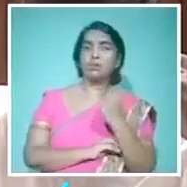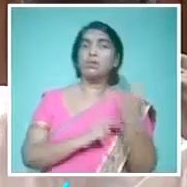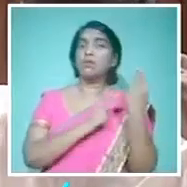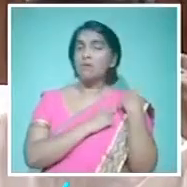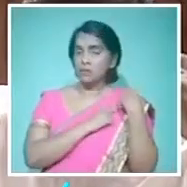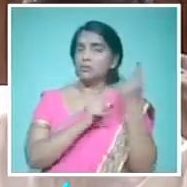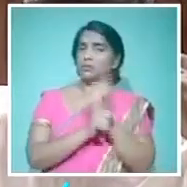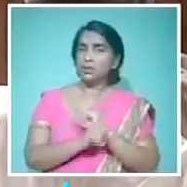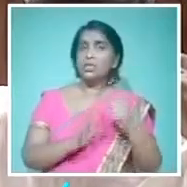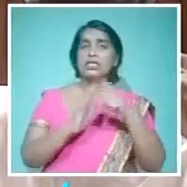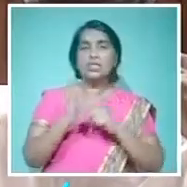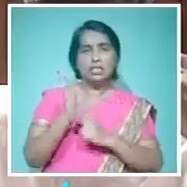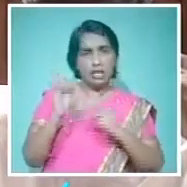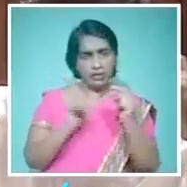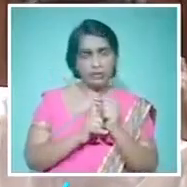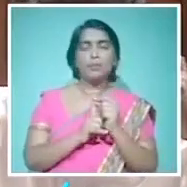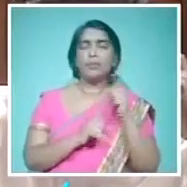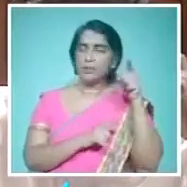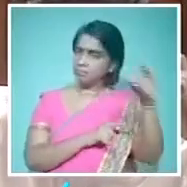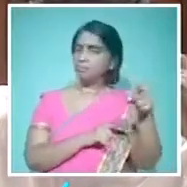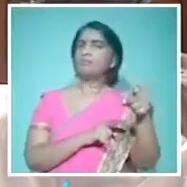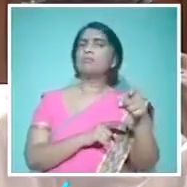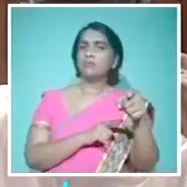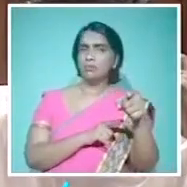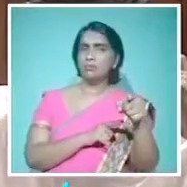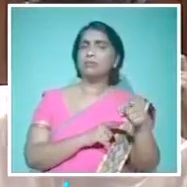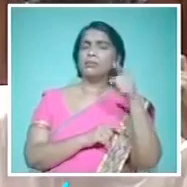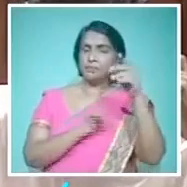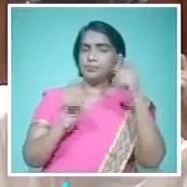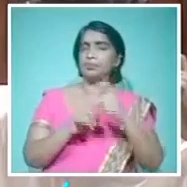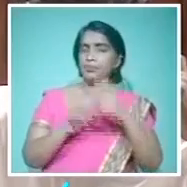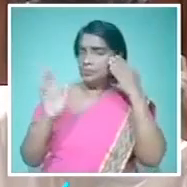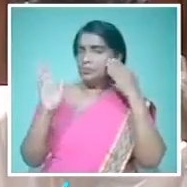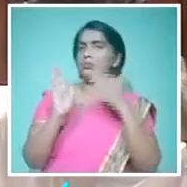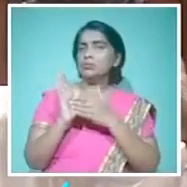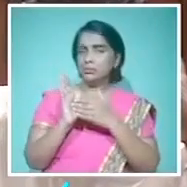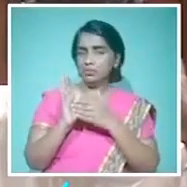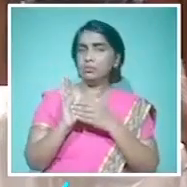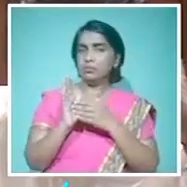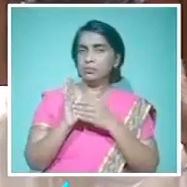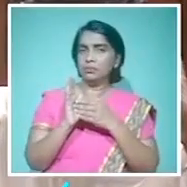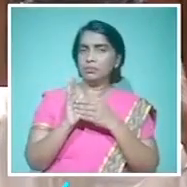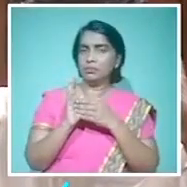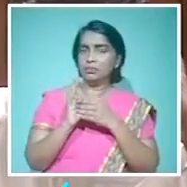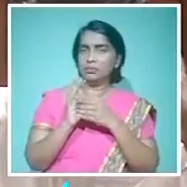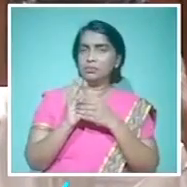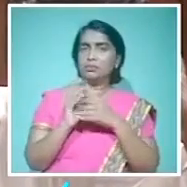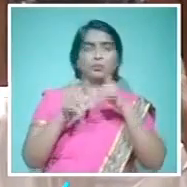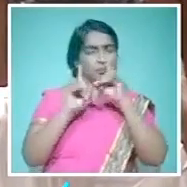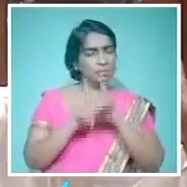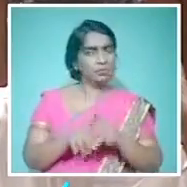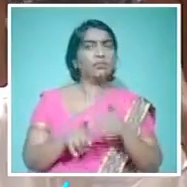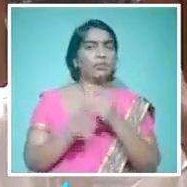කියන්න ඕන කෙලින්ම ජීපී එක සහ පෙරටු ගාමින් ඒ පිළිබඳව ඔබතුමාගේ දැඩි අවධානය කොලේ ඒ ඒ ඒ ඒ විදිහට